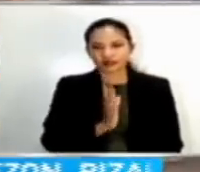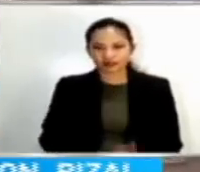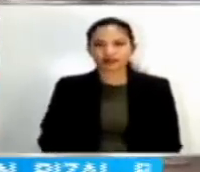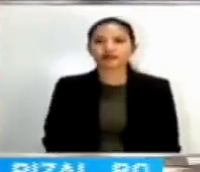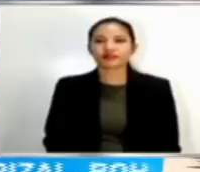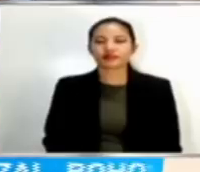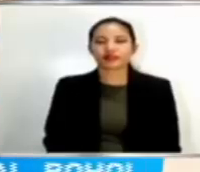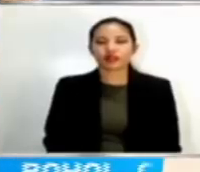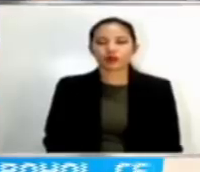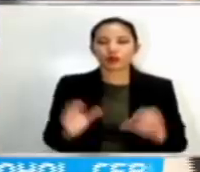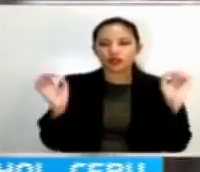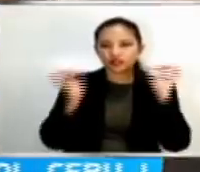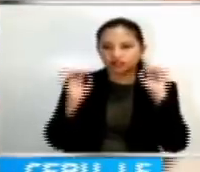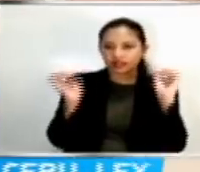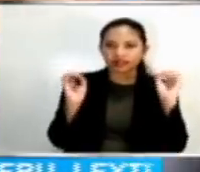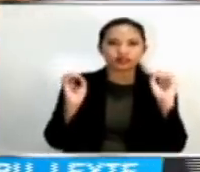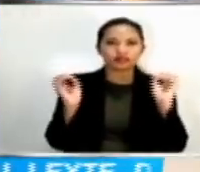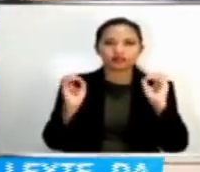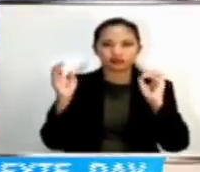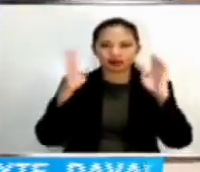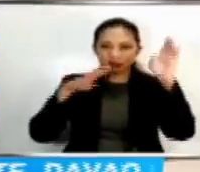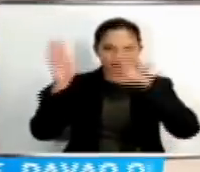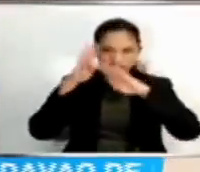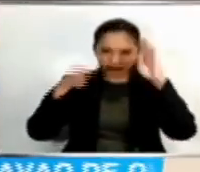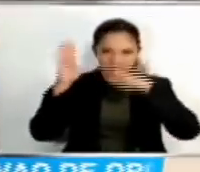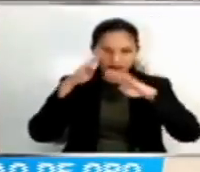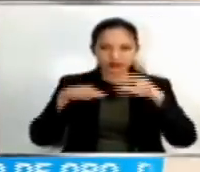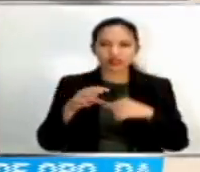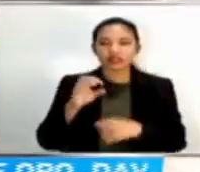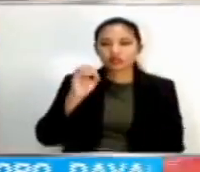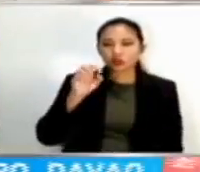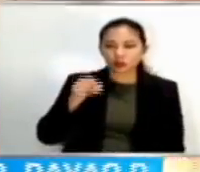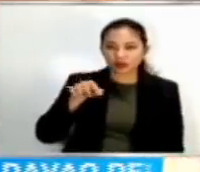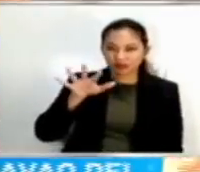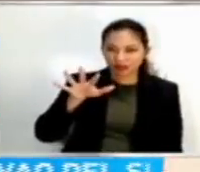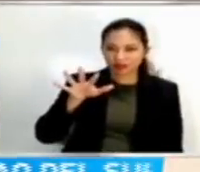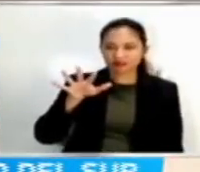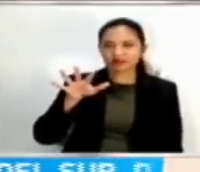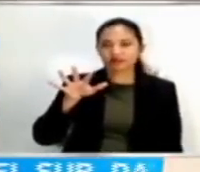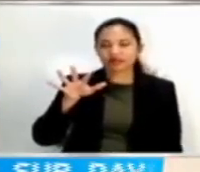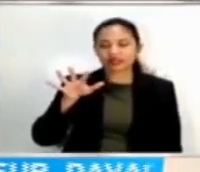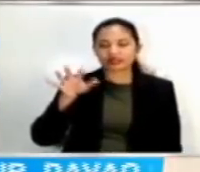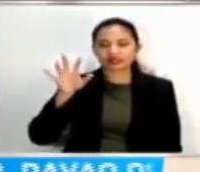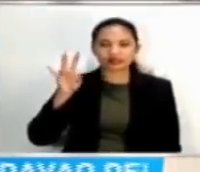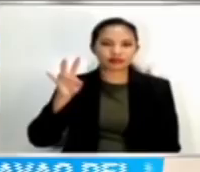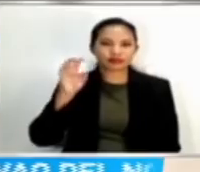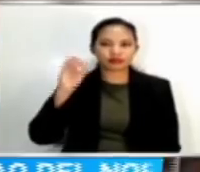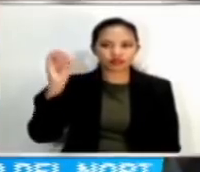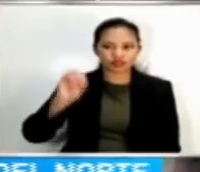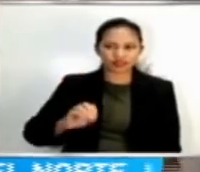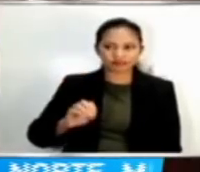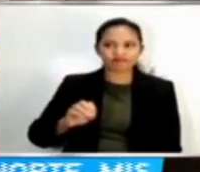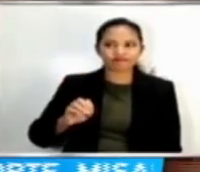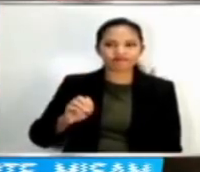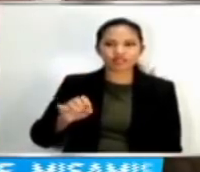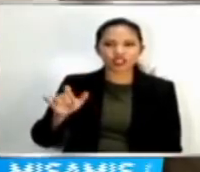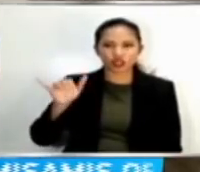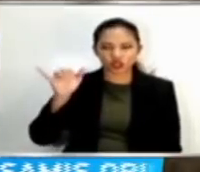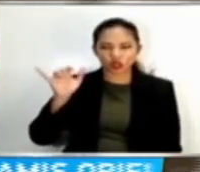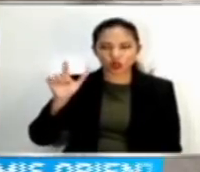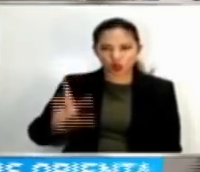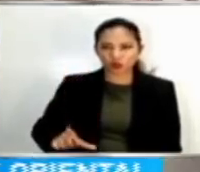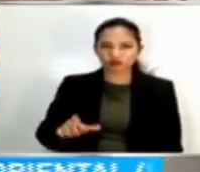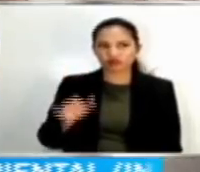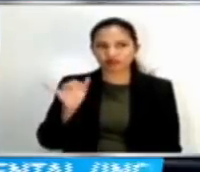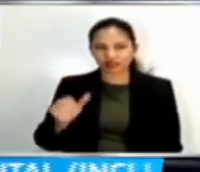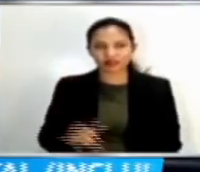namang wala namang problema. 0.57 yung reproduction number natin. Mababa yan sa ngayon. Ano po nakikita nyo in the coming